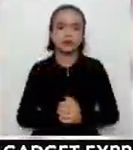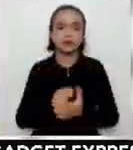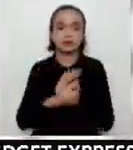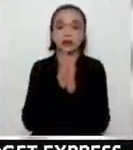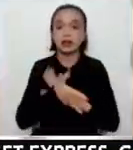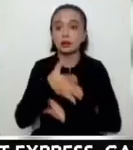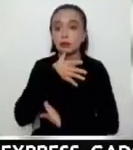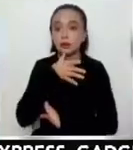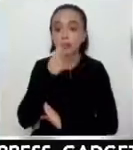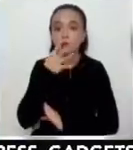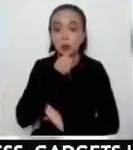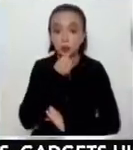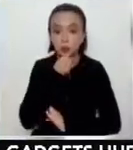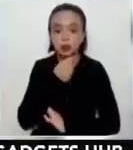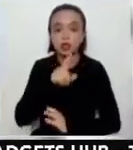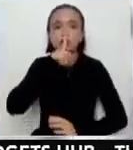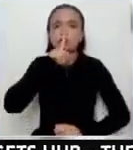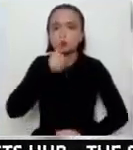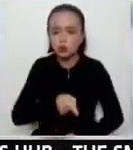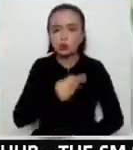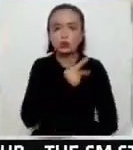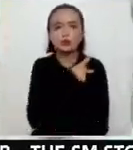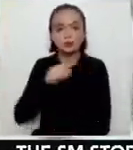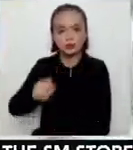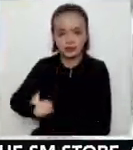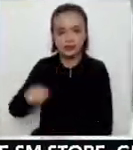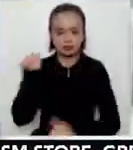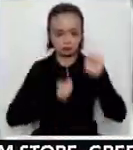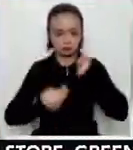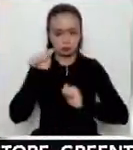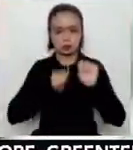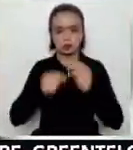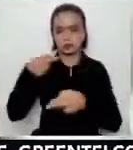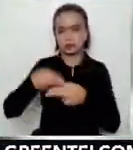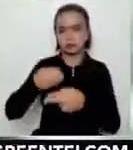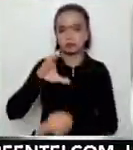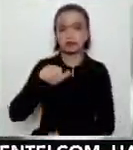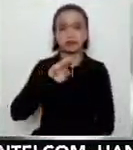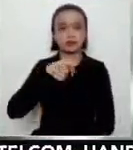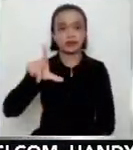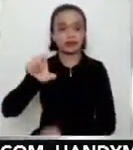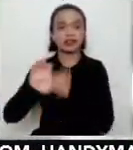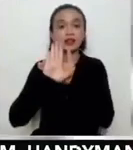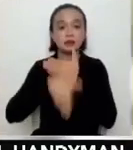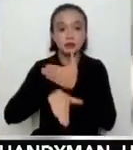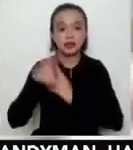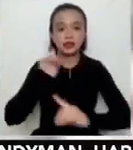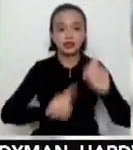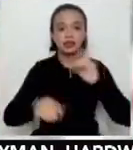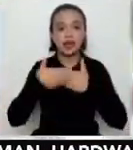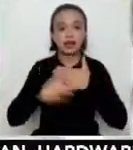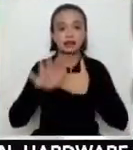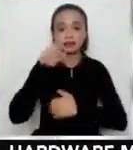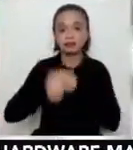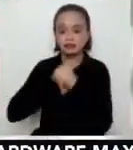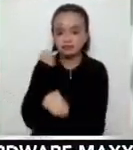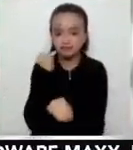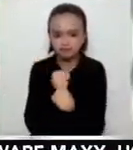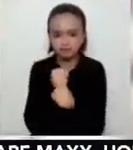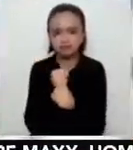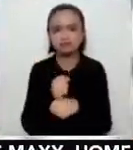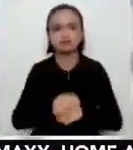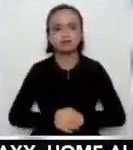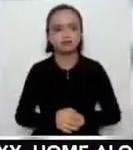OG munting prinsesa ng drama na si Camille Prats na nagbabalik teleserye after 5 years. Asan naman si Bella? Asan